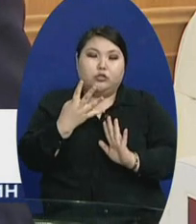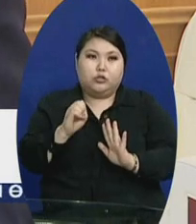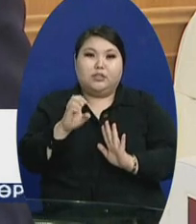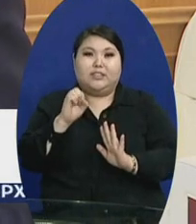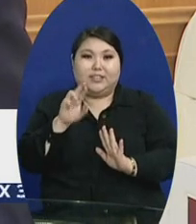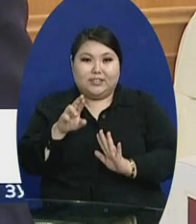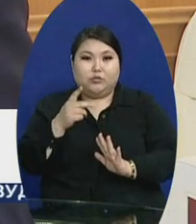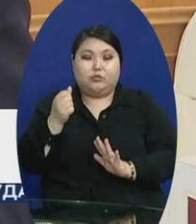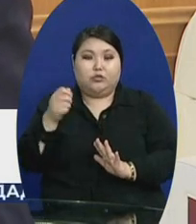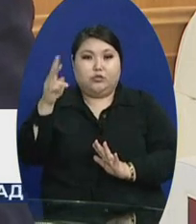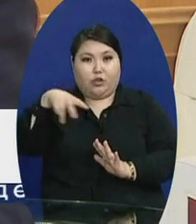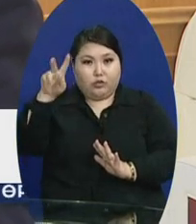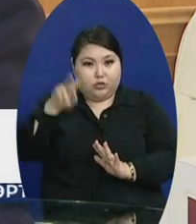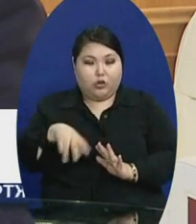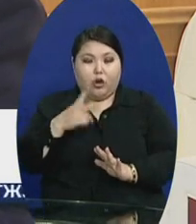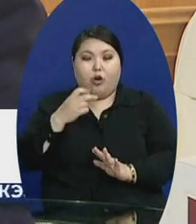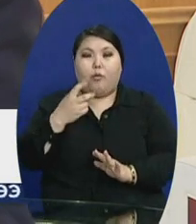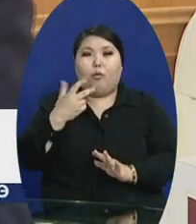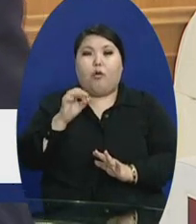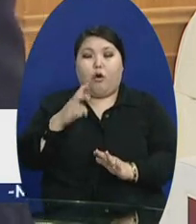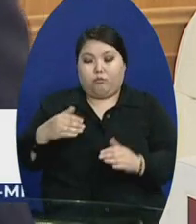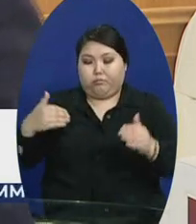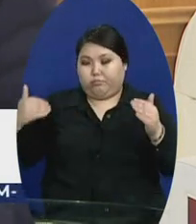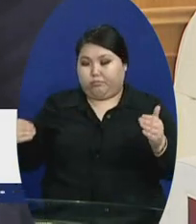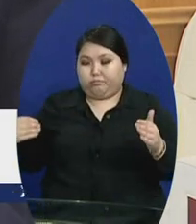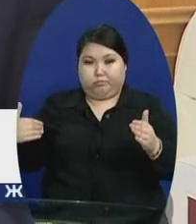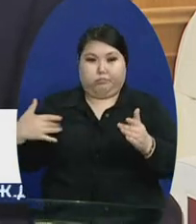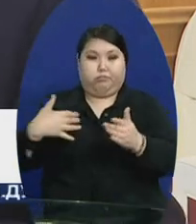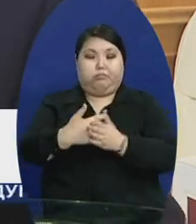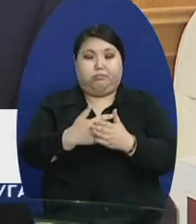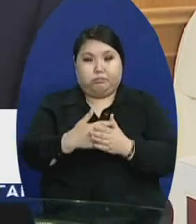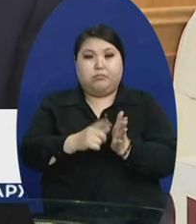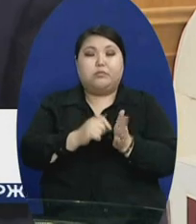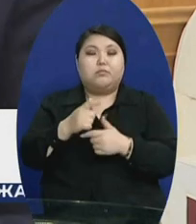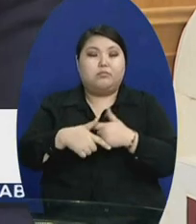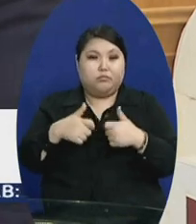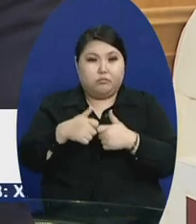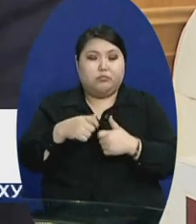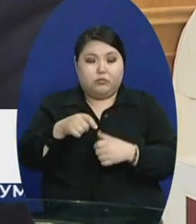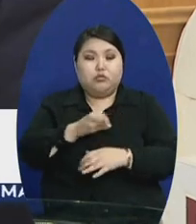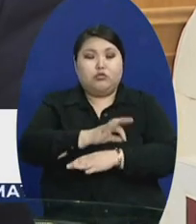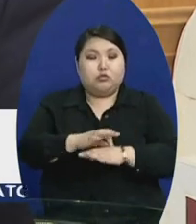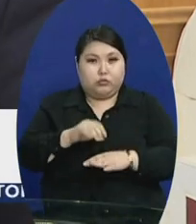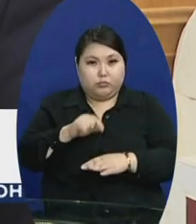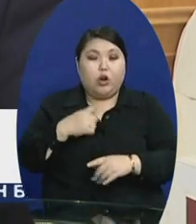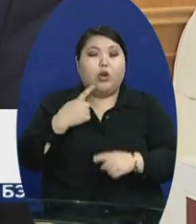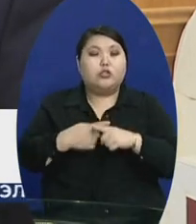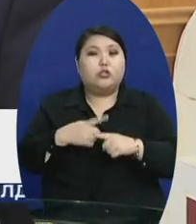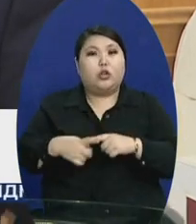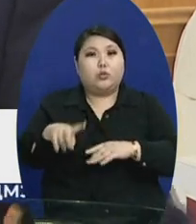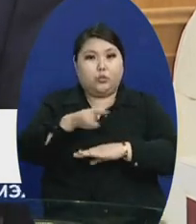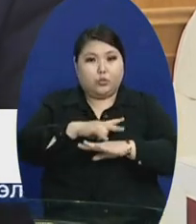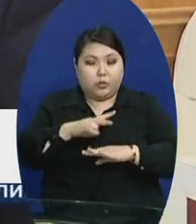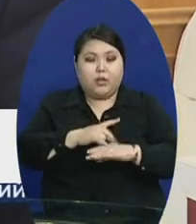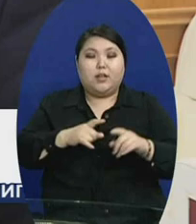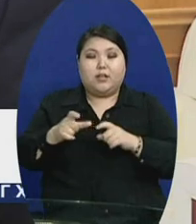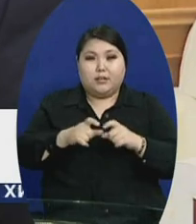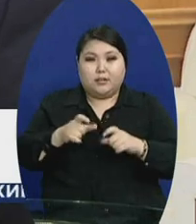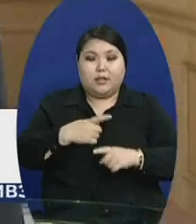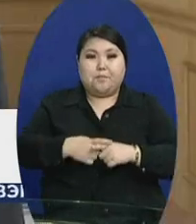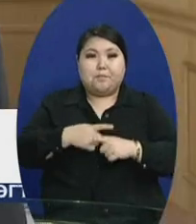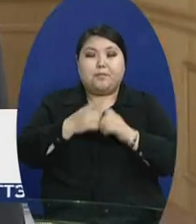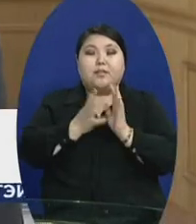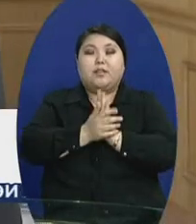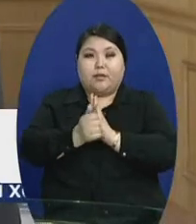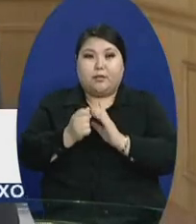он хүртэл хэрэгжих ийм төсөл юм байна. За энэ төслийн гол нь юу вэ гэхээр орон нутгийн эдийн засгийн одоо өрсөлдөх чадварыг нэмэх